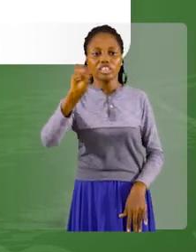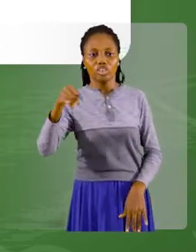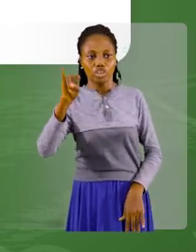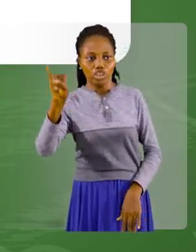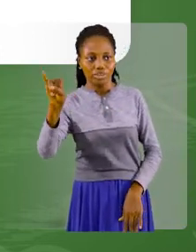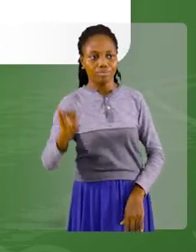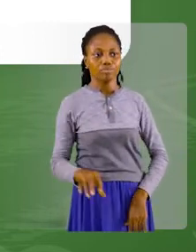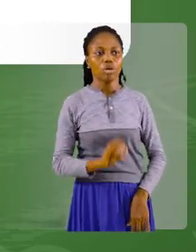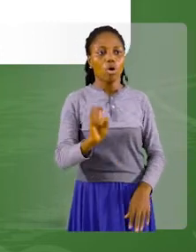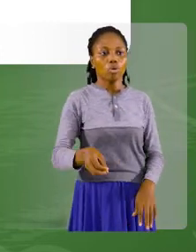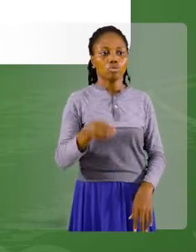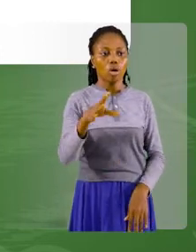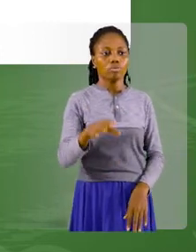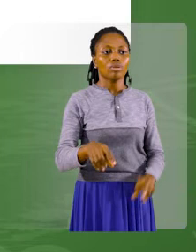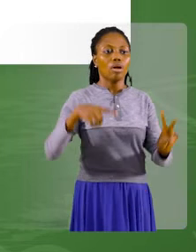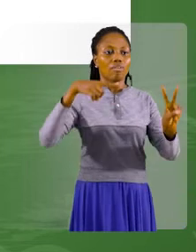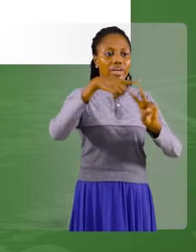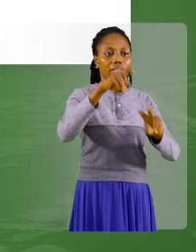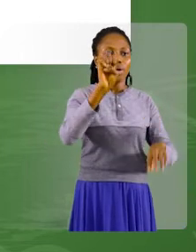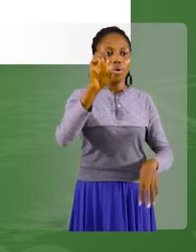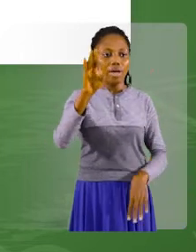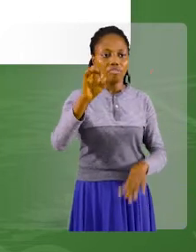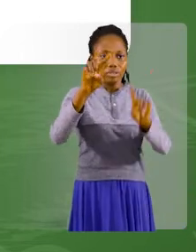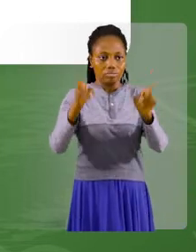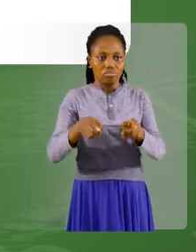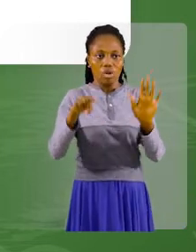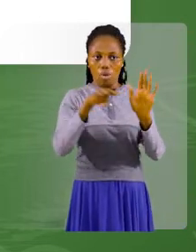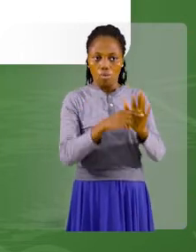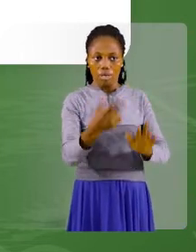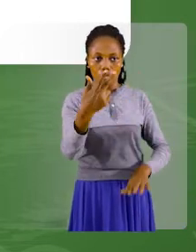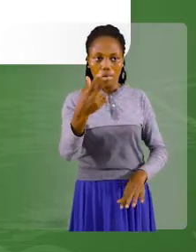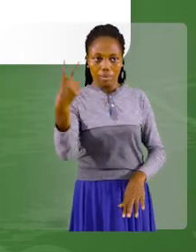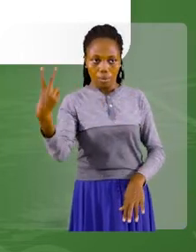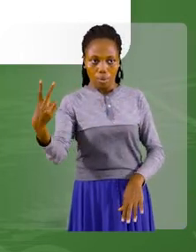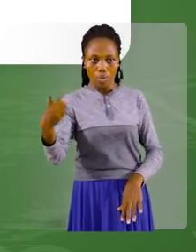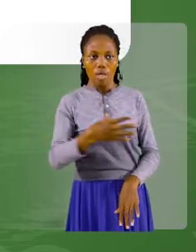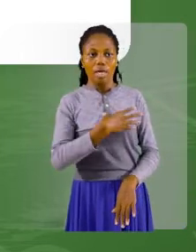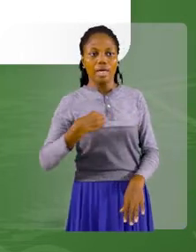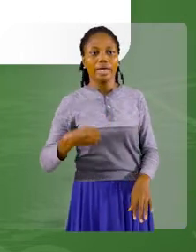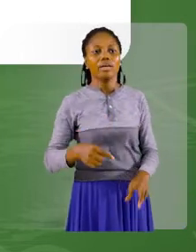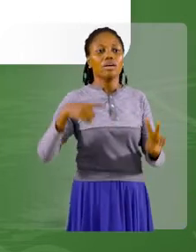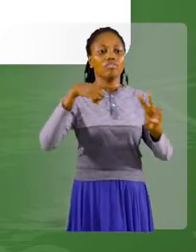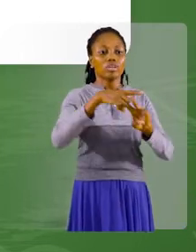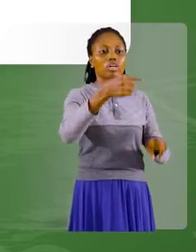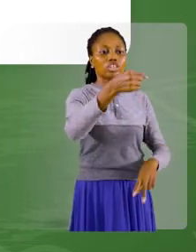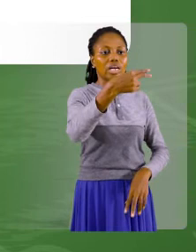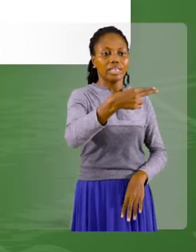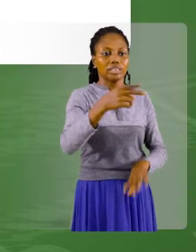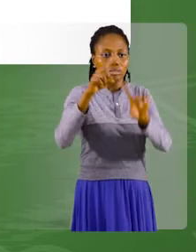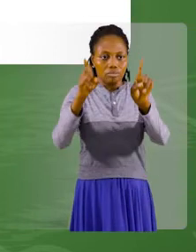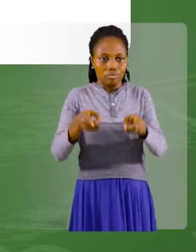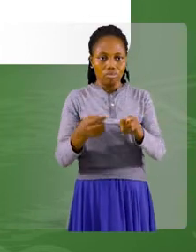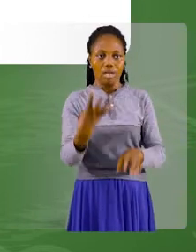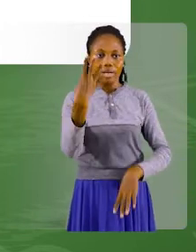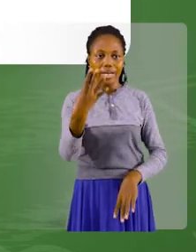OIJ. On donne le vecteur EF de coordonnées moins 3, 2 et le vecteur GH de